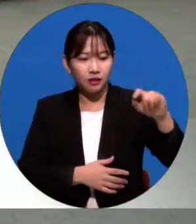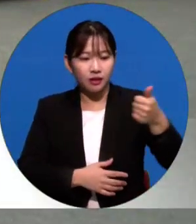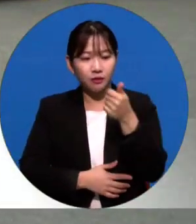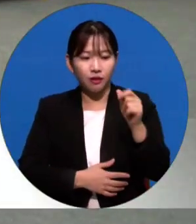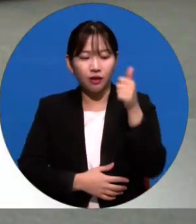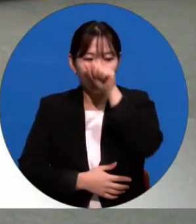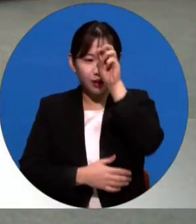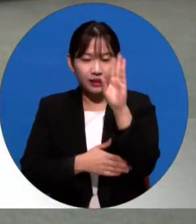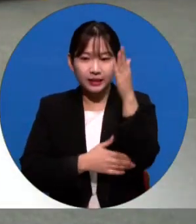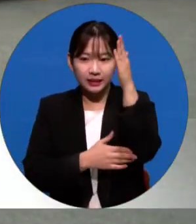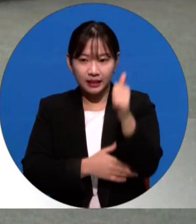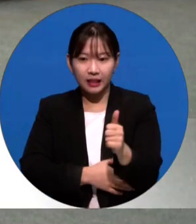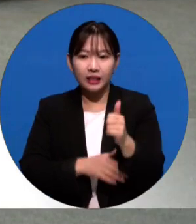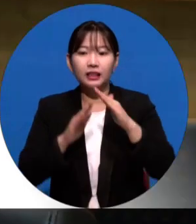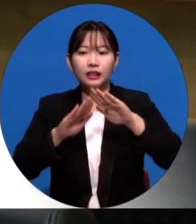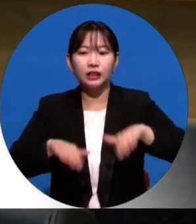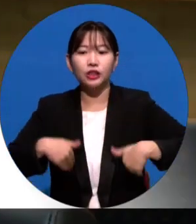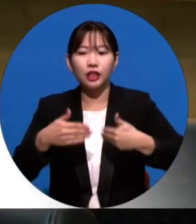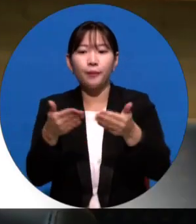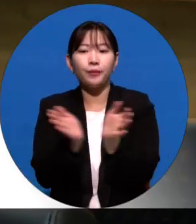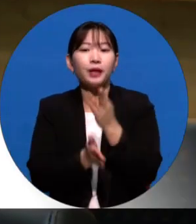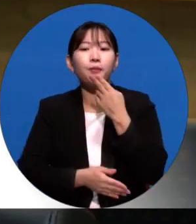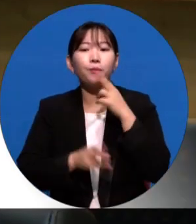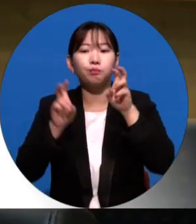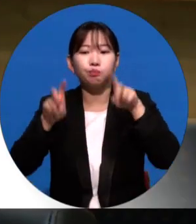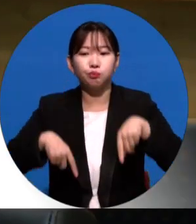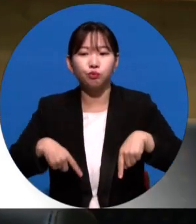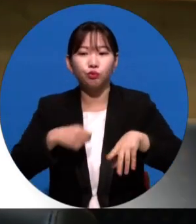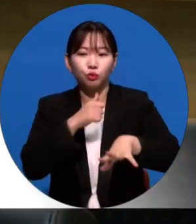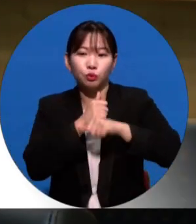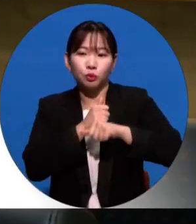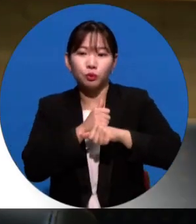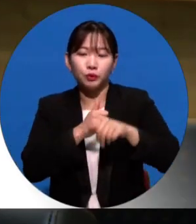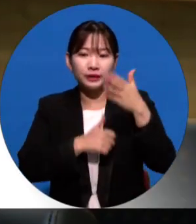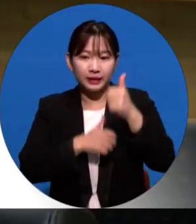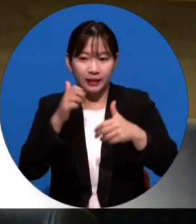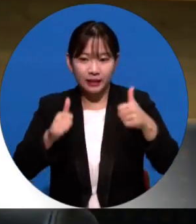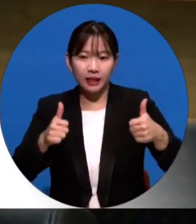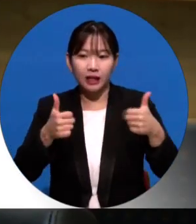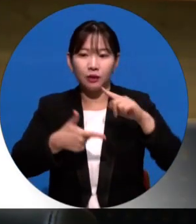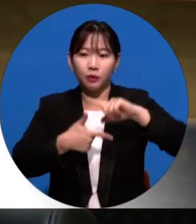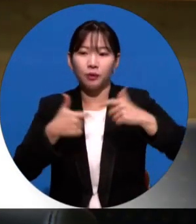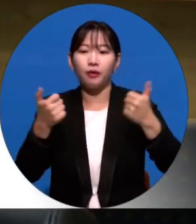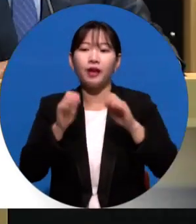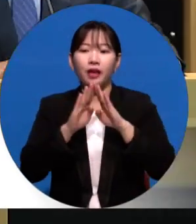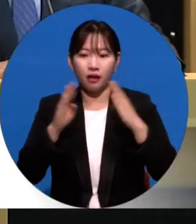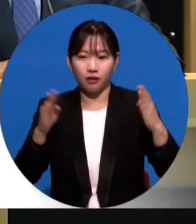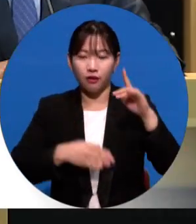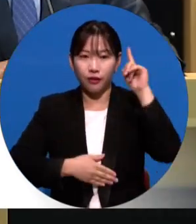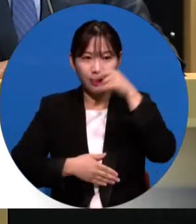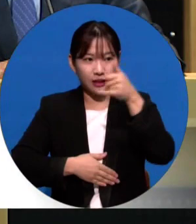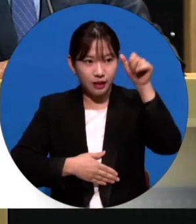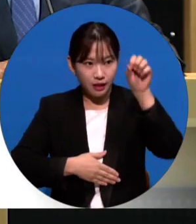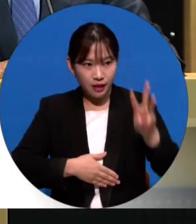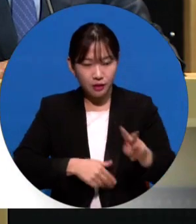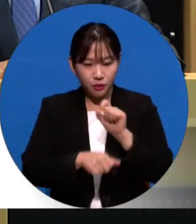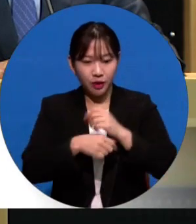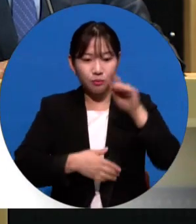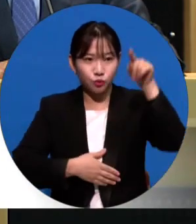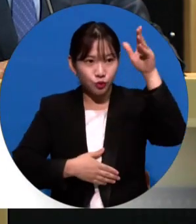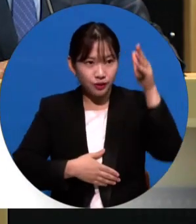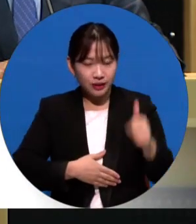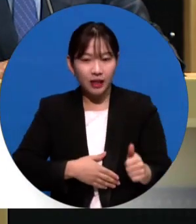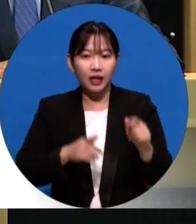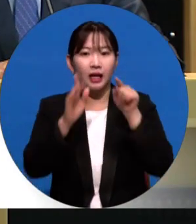광양시장 등 전남 무소속 단체장과 도시락 간담회를 개최합니다이 장관등은 내일 세종시 행안부